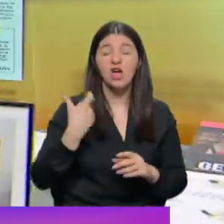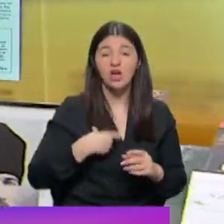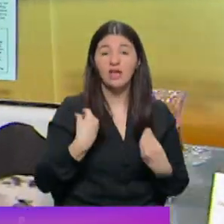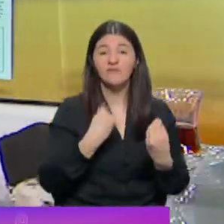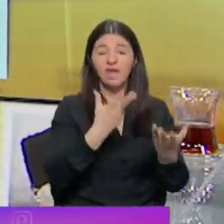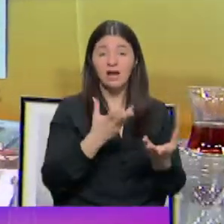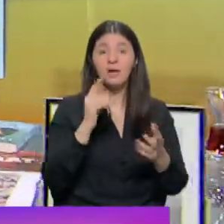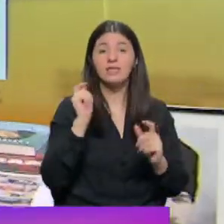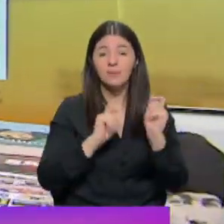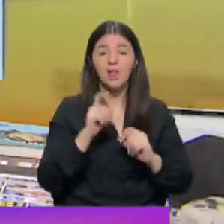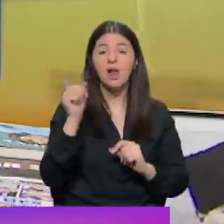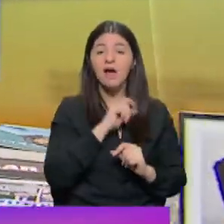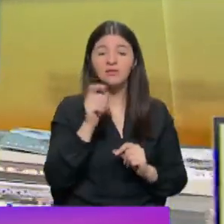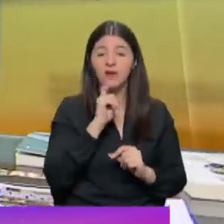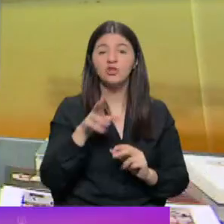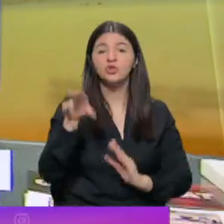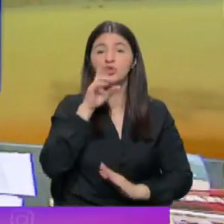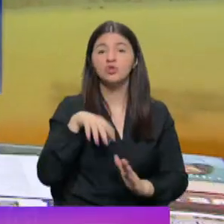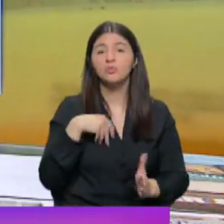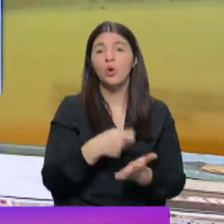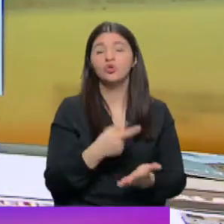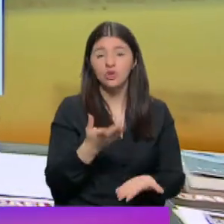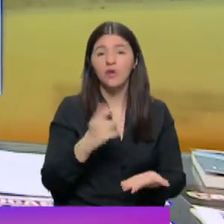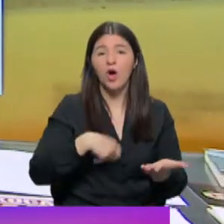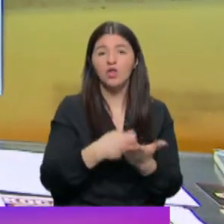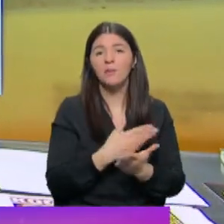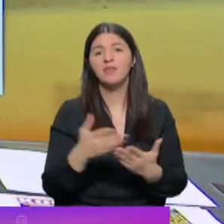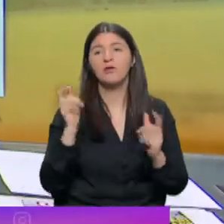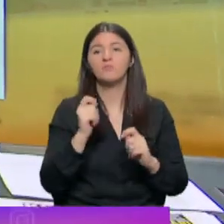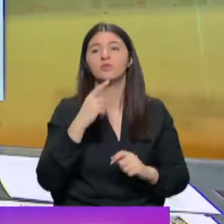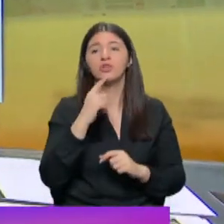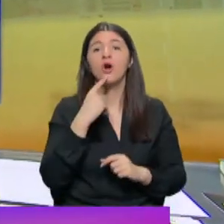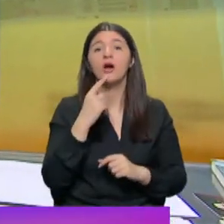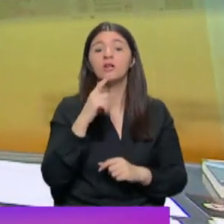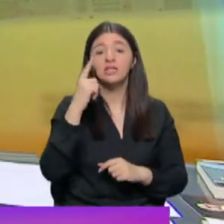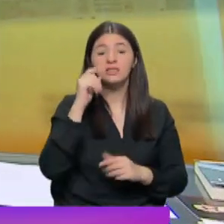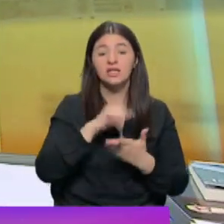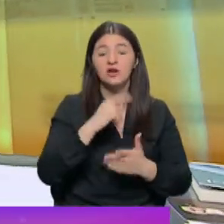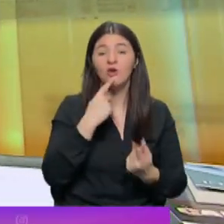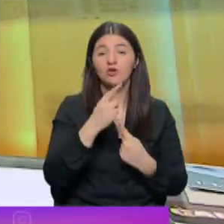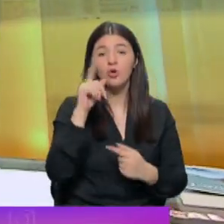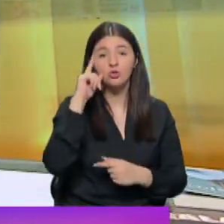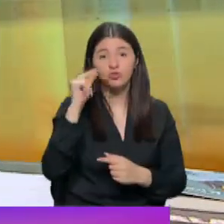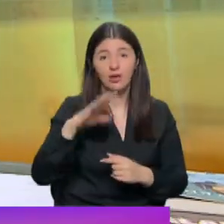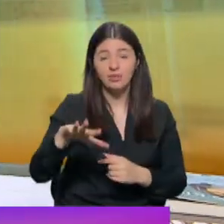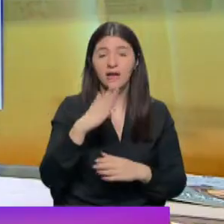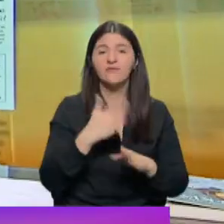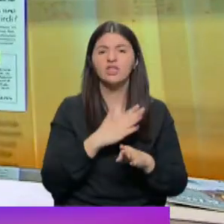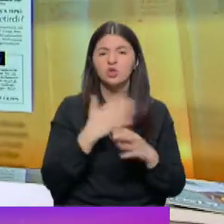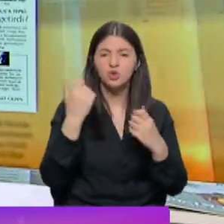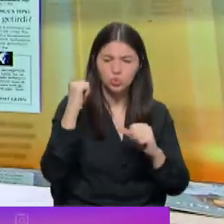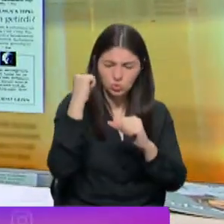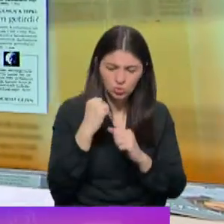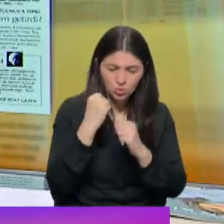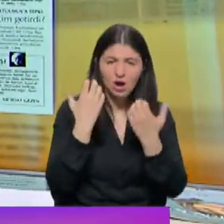özelleştirmede ki yapılan hataların bedelini ödüyoruz Ödeyeceğiz diyor gazeteye konuşan uzmanlar Leyla ince vatandaşı